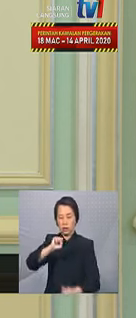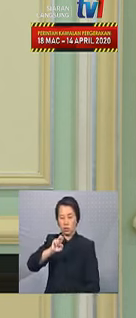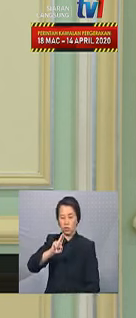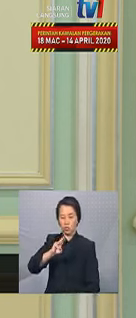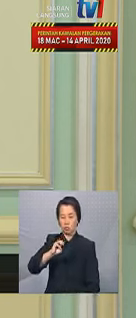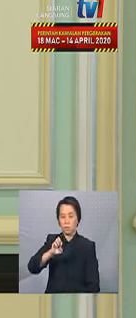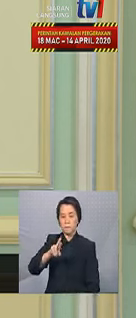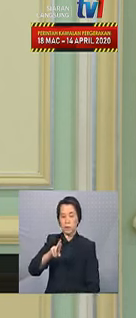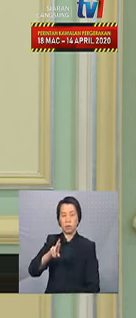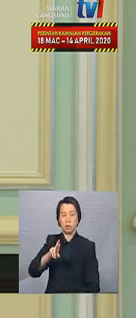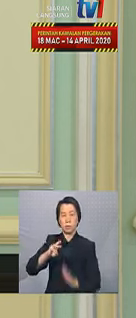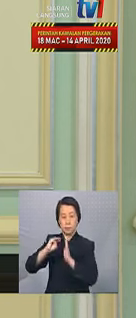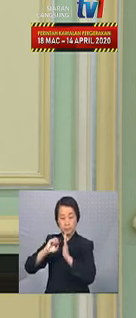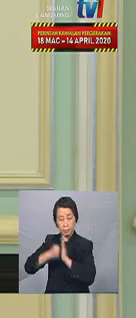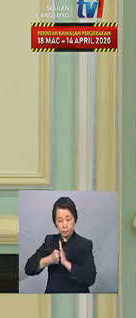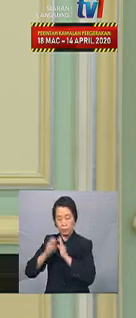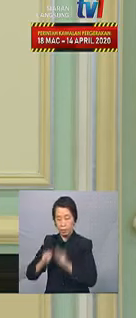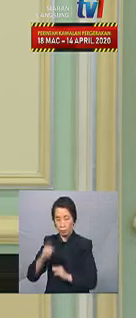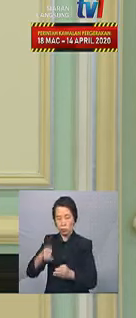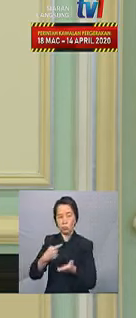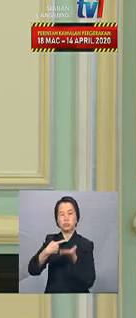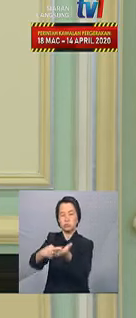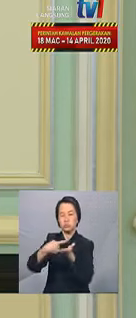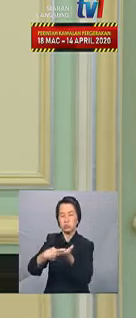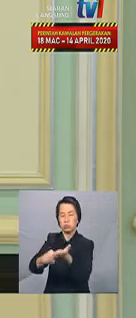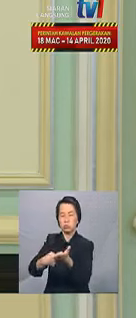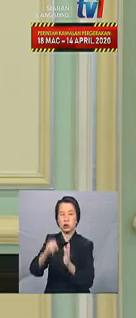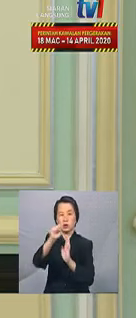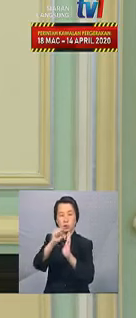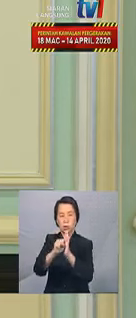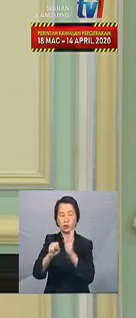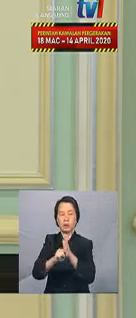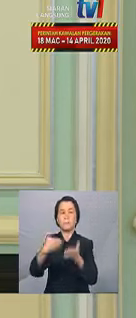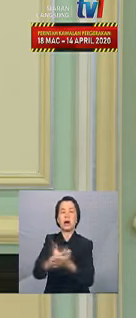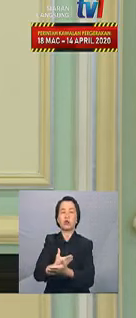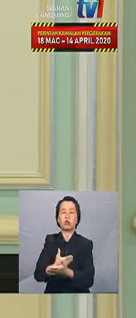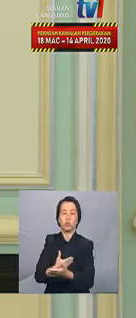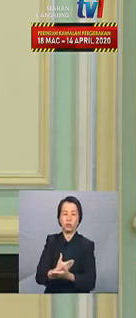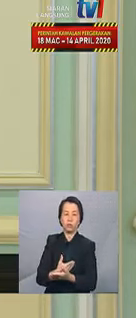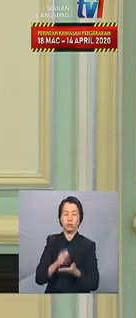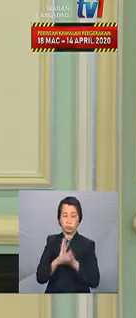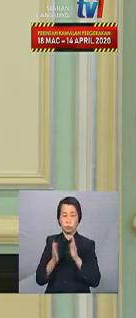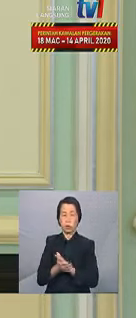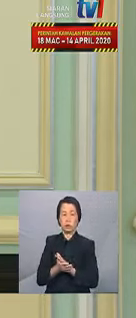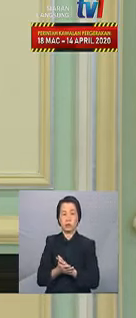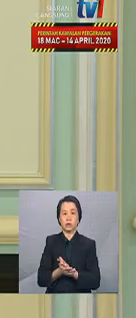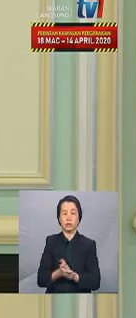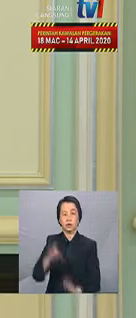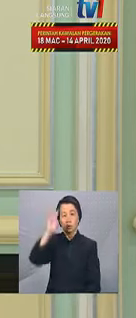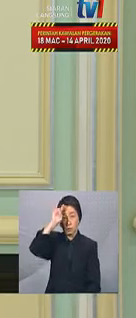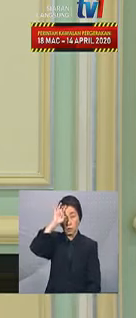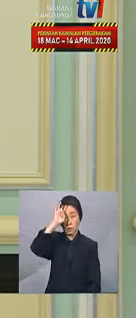dan sebagainya untuk berunding dari segi syarat-syarat yang baru ini. Jadi